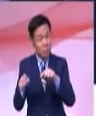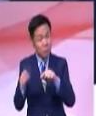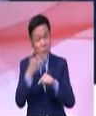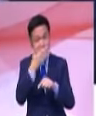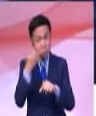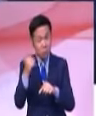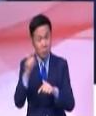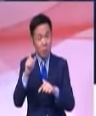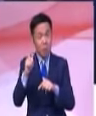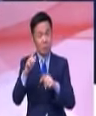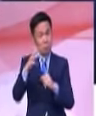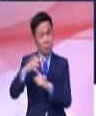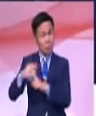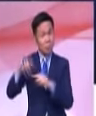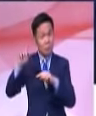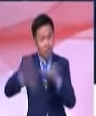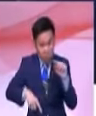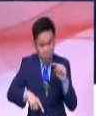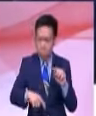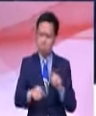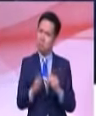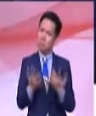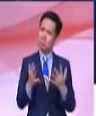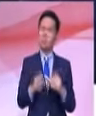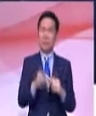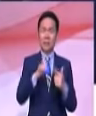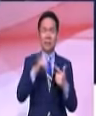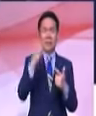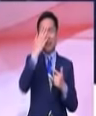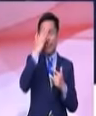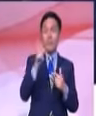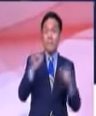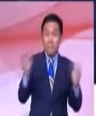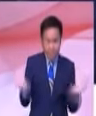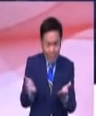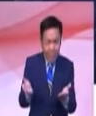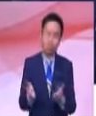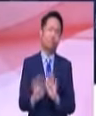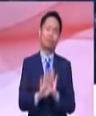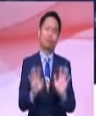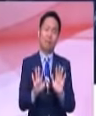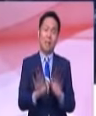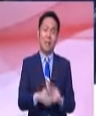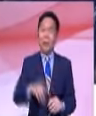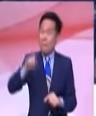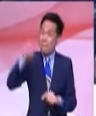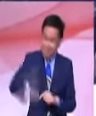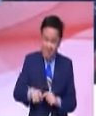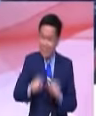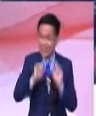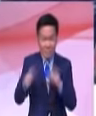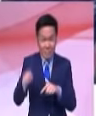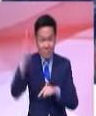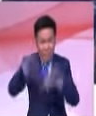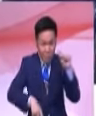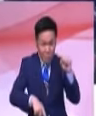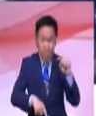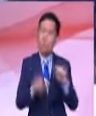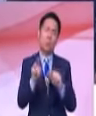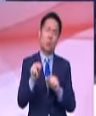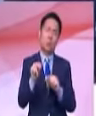Tapi sure daripada penganjur adalah supaya tidak digalakkan saja. Yeah? Mandatory tidak boleh, tidak ada. Sure